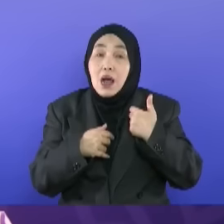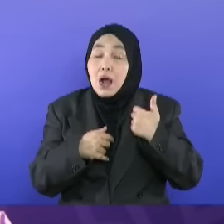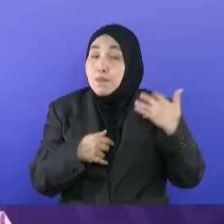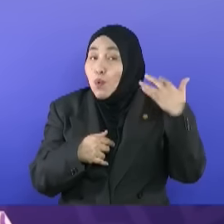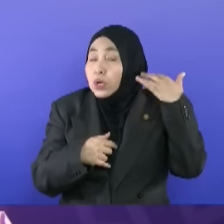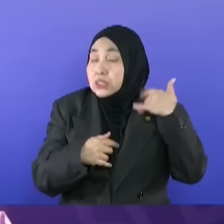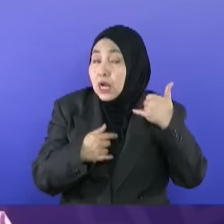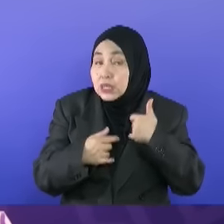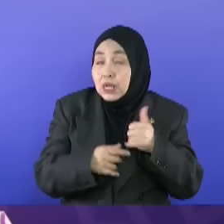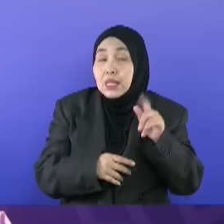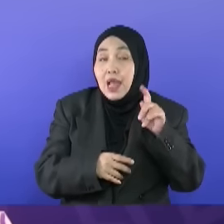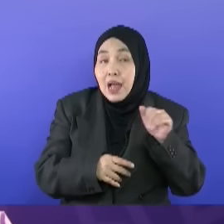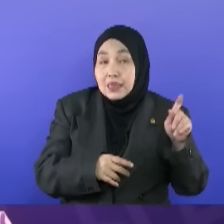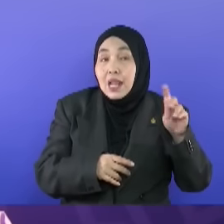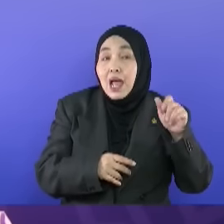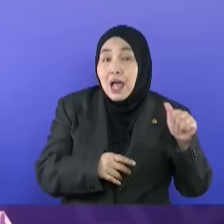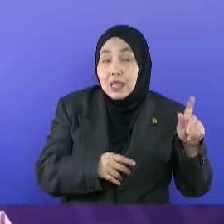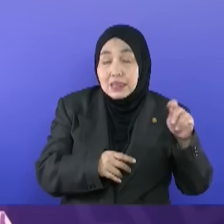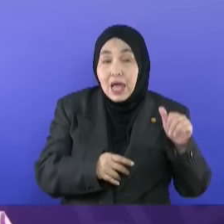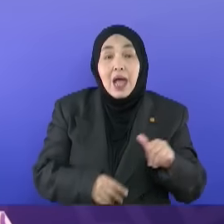ta taattabi'a